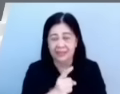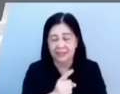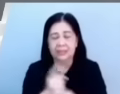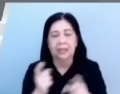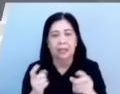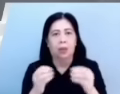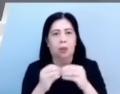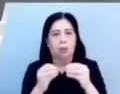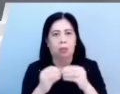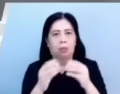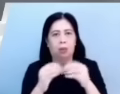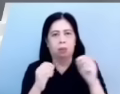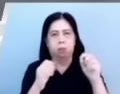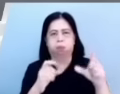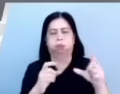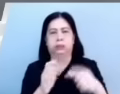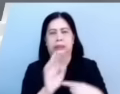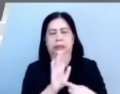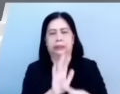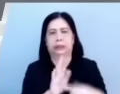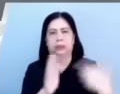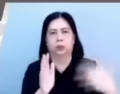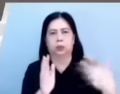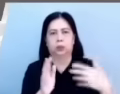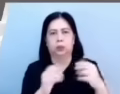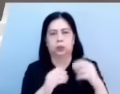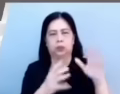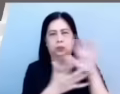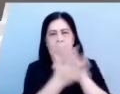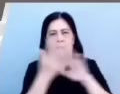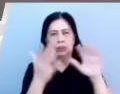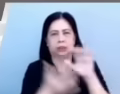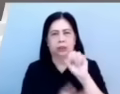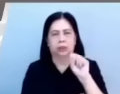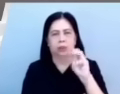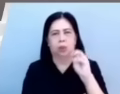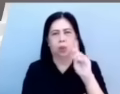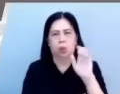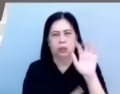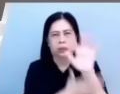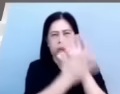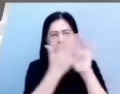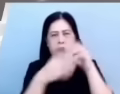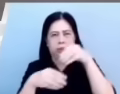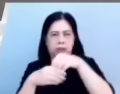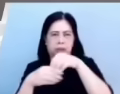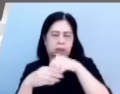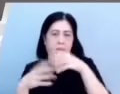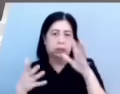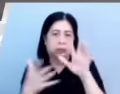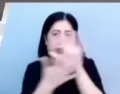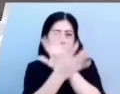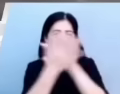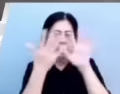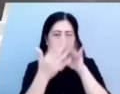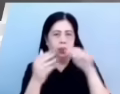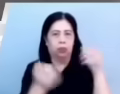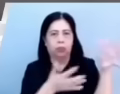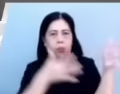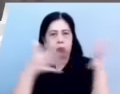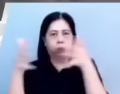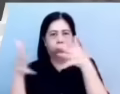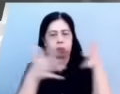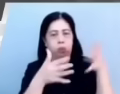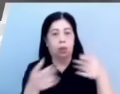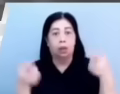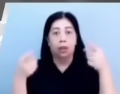naging prominent po yung mga kumagausok po na present po sa hangin po natin. Mm-hmm. So ang nangyari po,